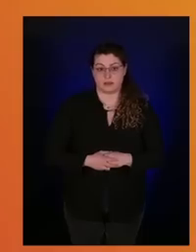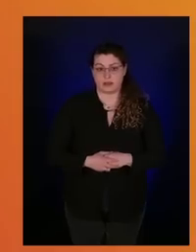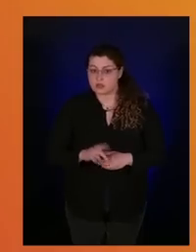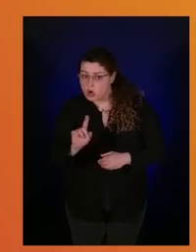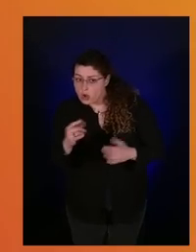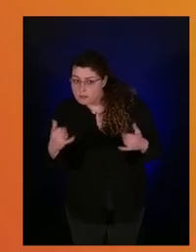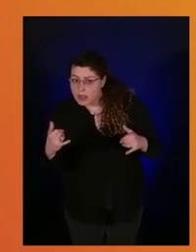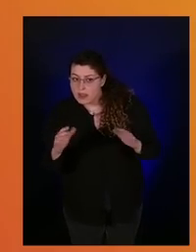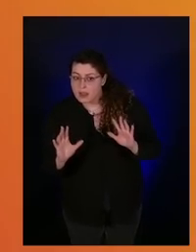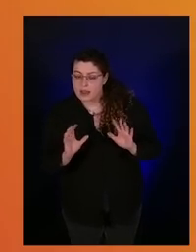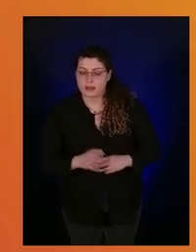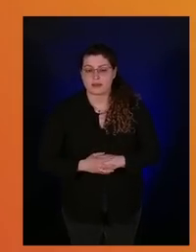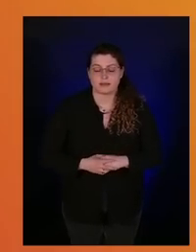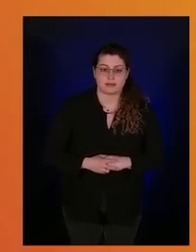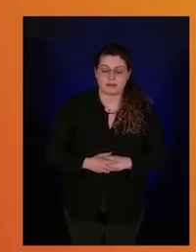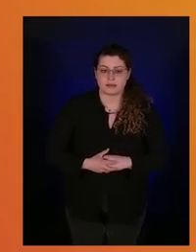Non, toujours pas.